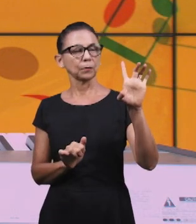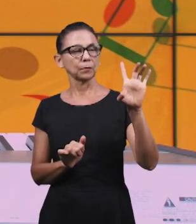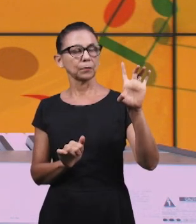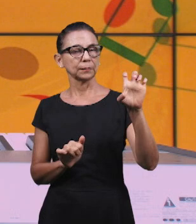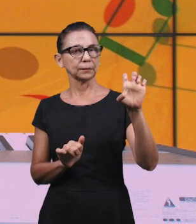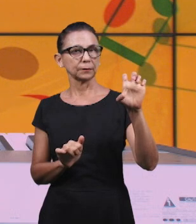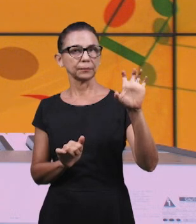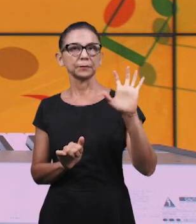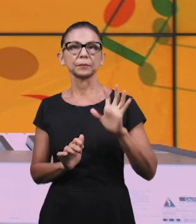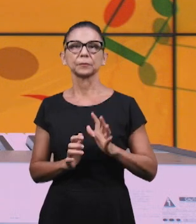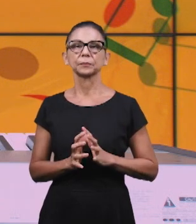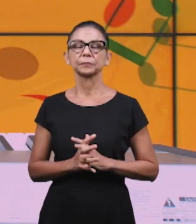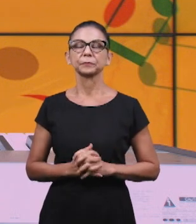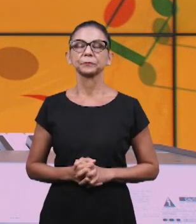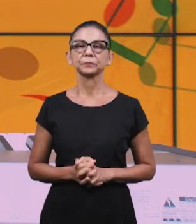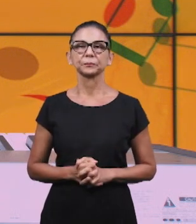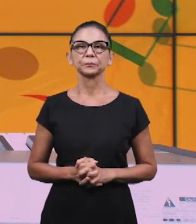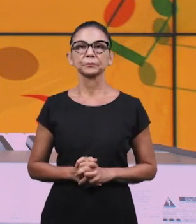main gauche.